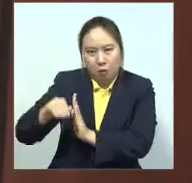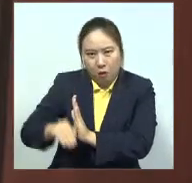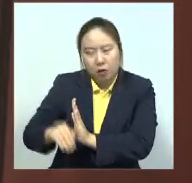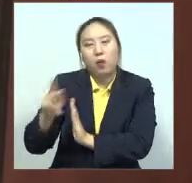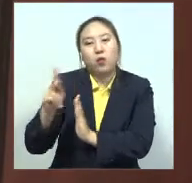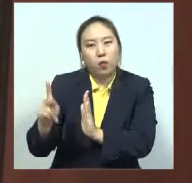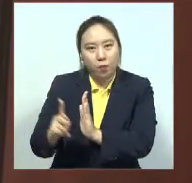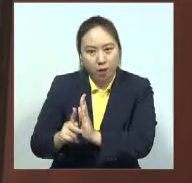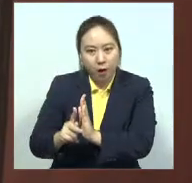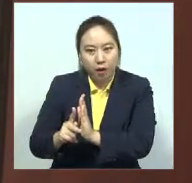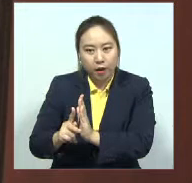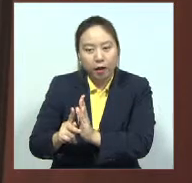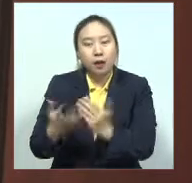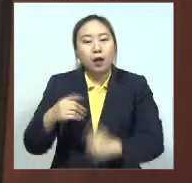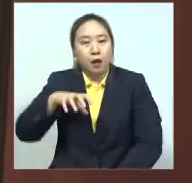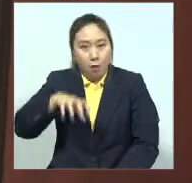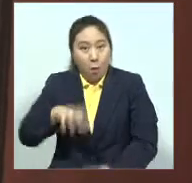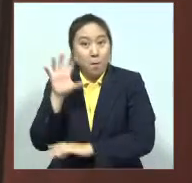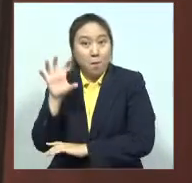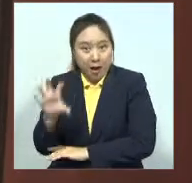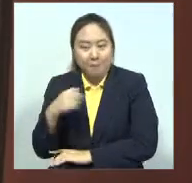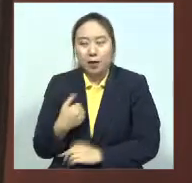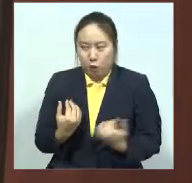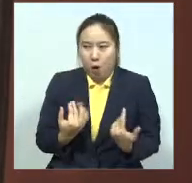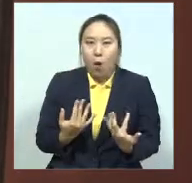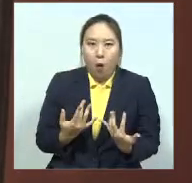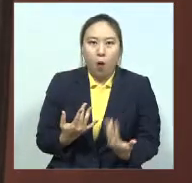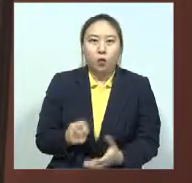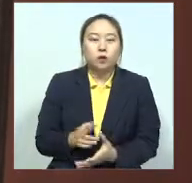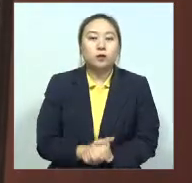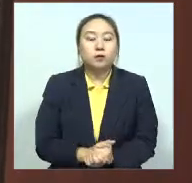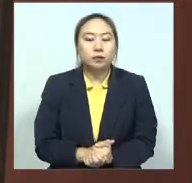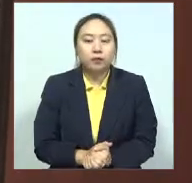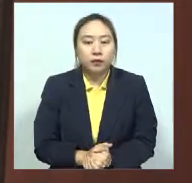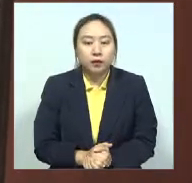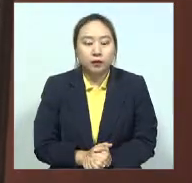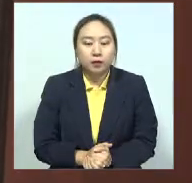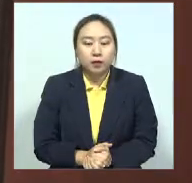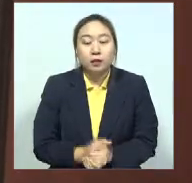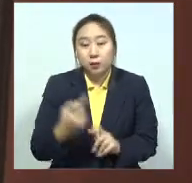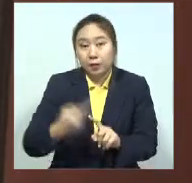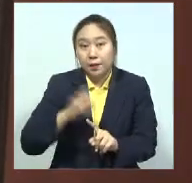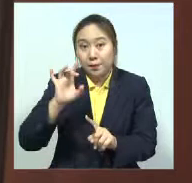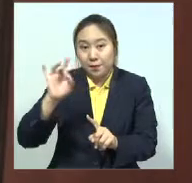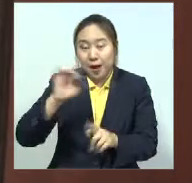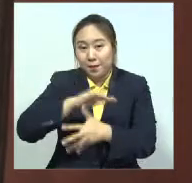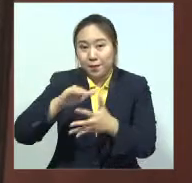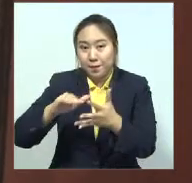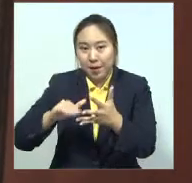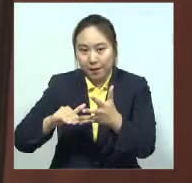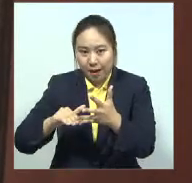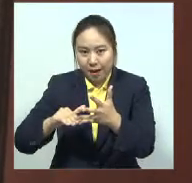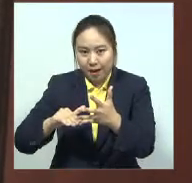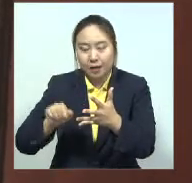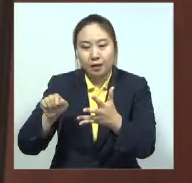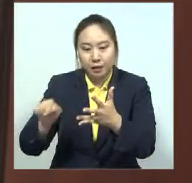ายซึ่งผมครับคดีก็รออยู่แล้วนะครับถ้าหลังจากสิ้นเดือนสิงหาคมเนี่ยอยู่ในขั้นต